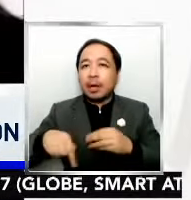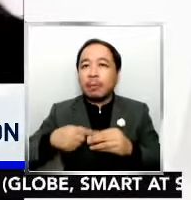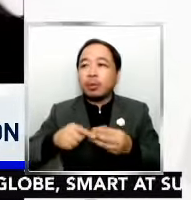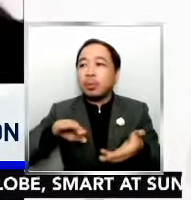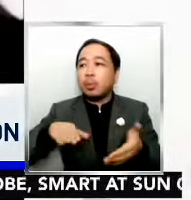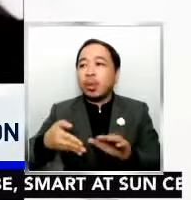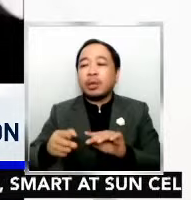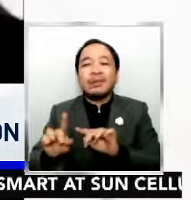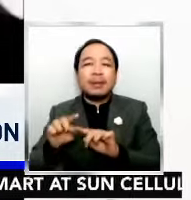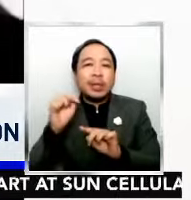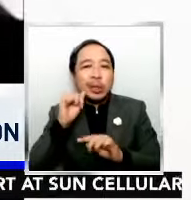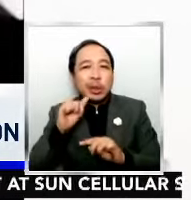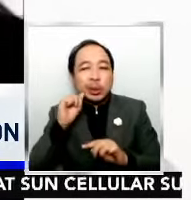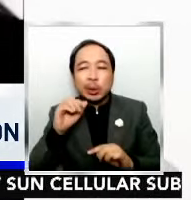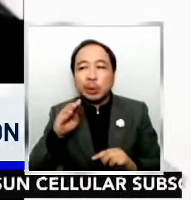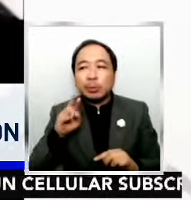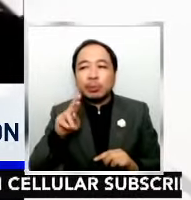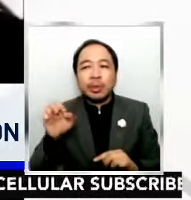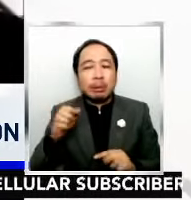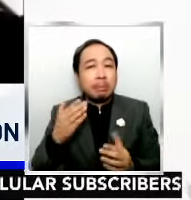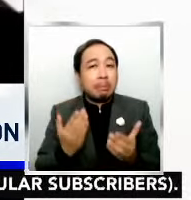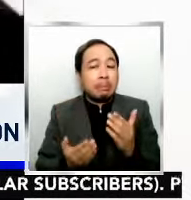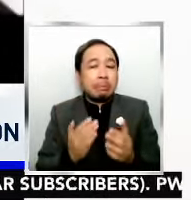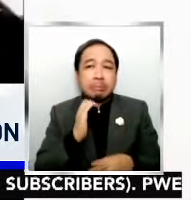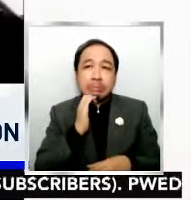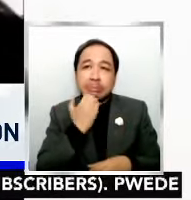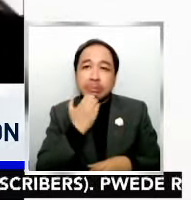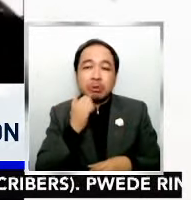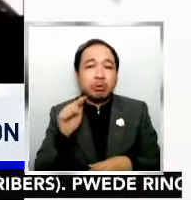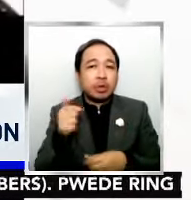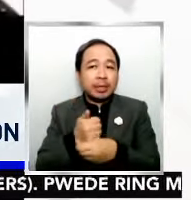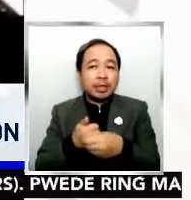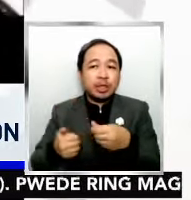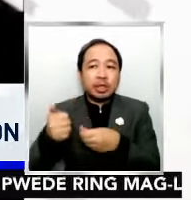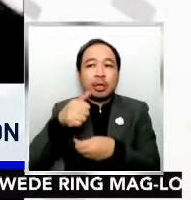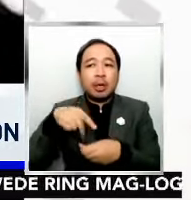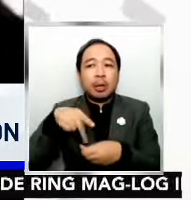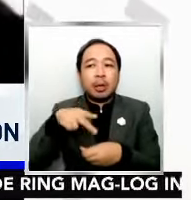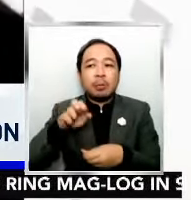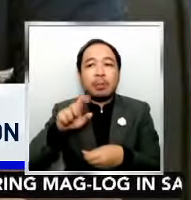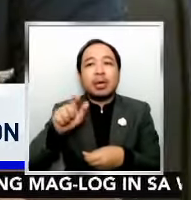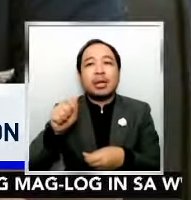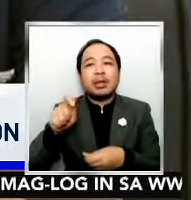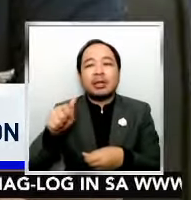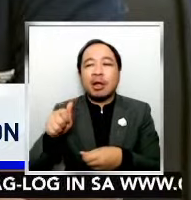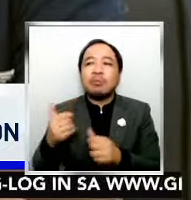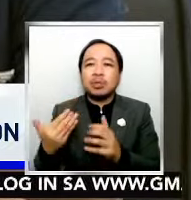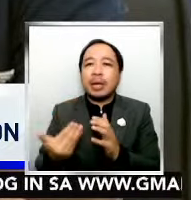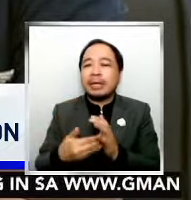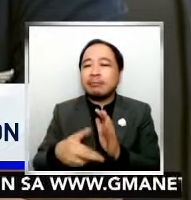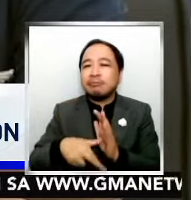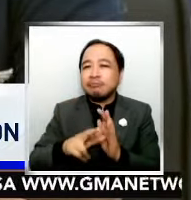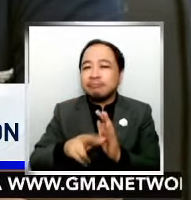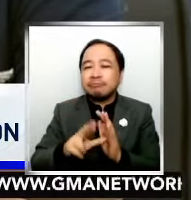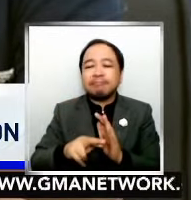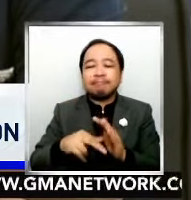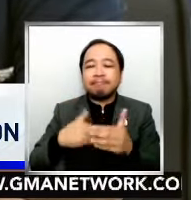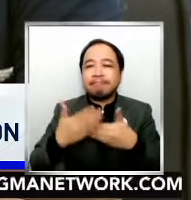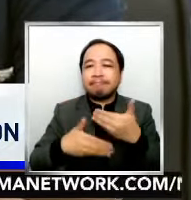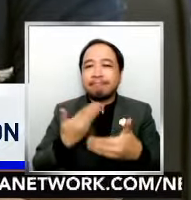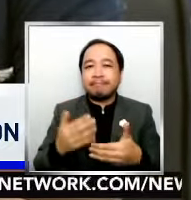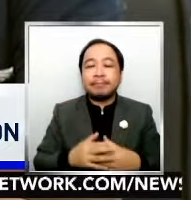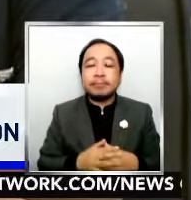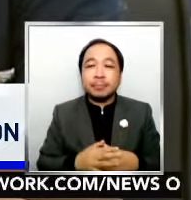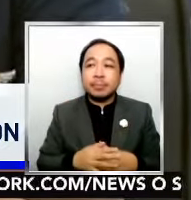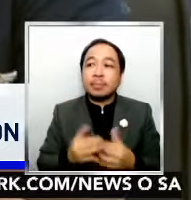maaaring nagkamali sa investigasyon, si General Peralta rin ang naatasang magrepaso. We task RD Peralta